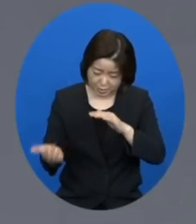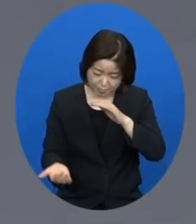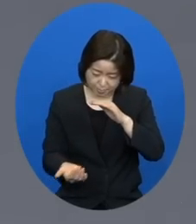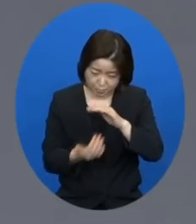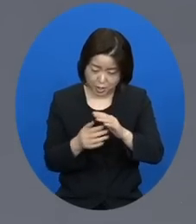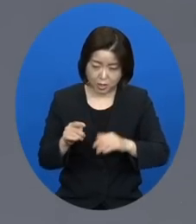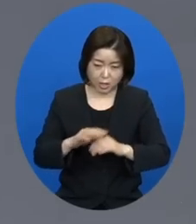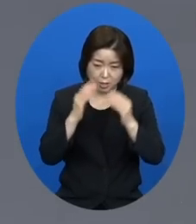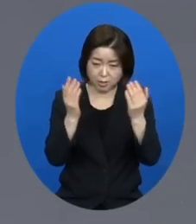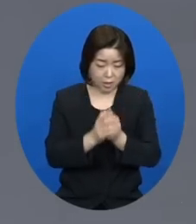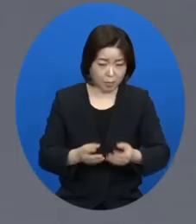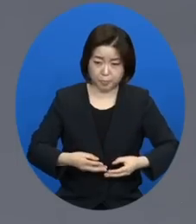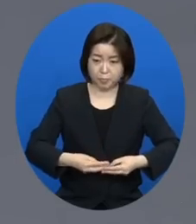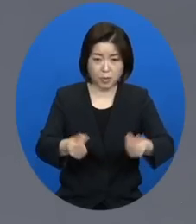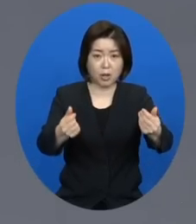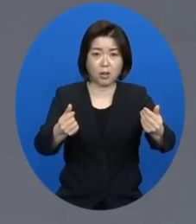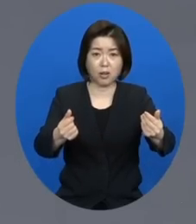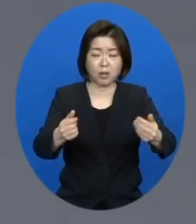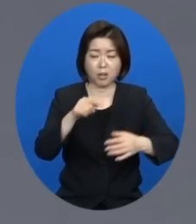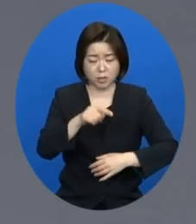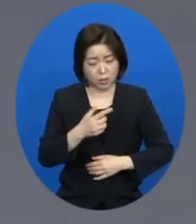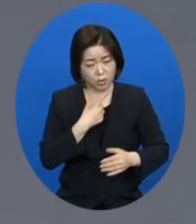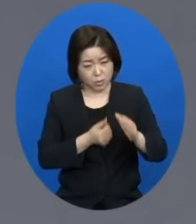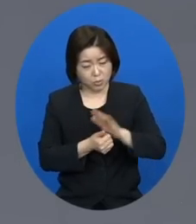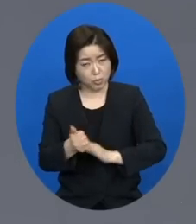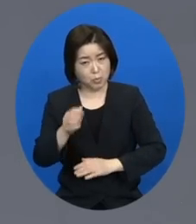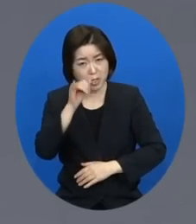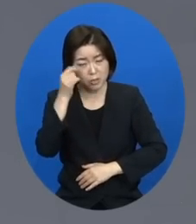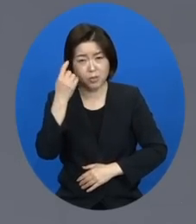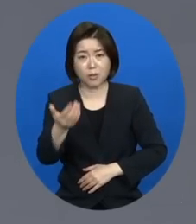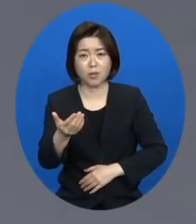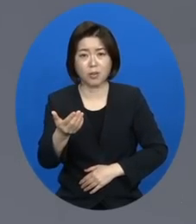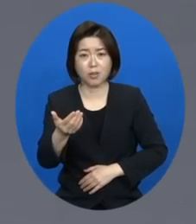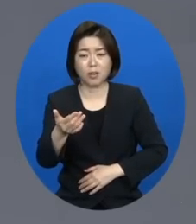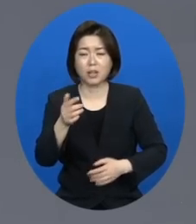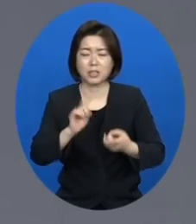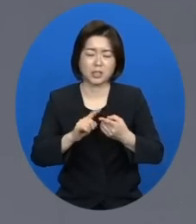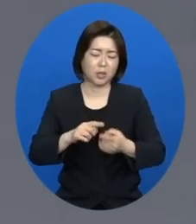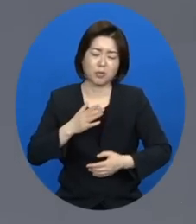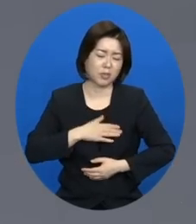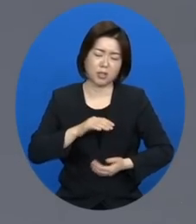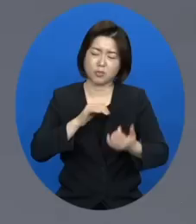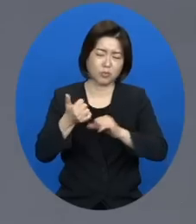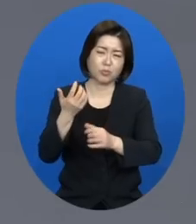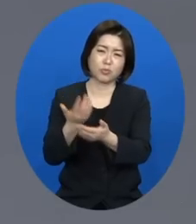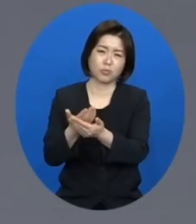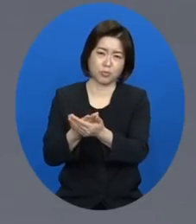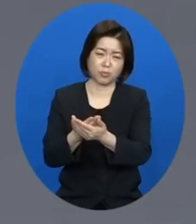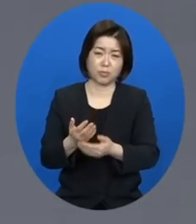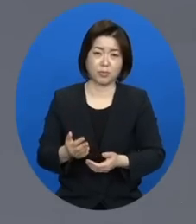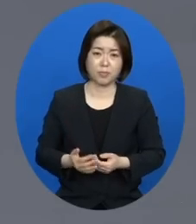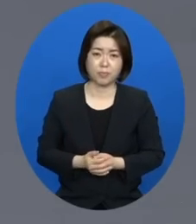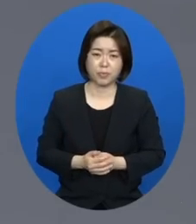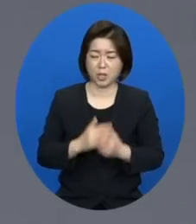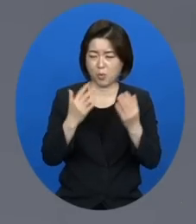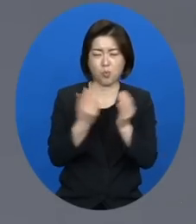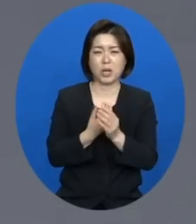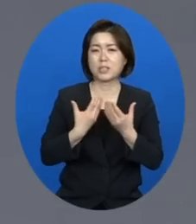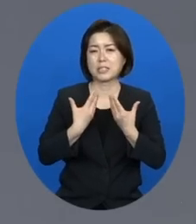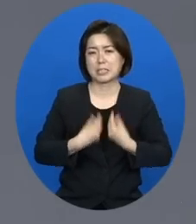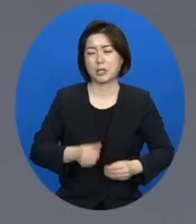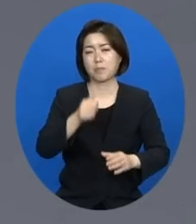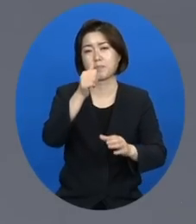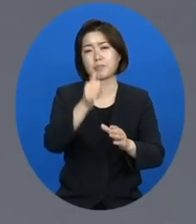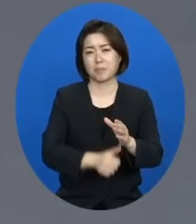됐는데 무슨 여기에 소망이 있어요? 이대로 죽고 싶다는 겁니다. 완전 절망에 빠진